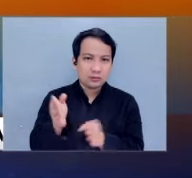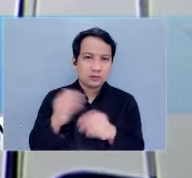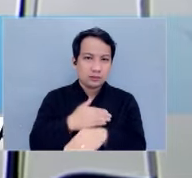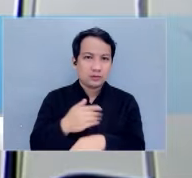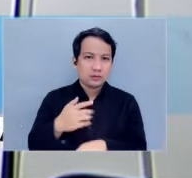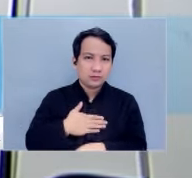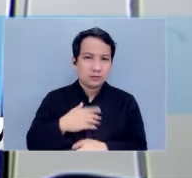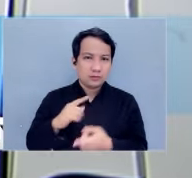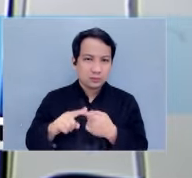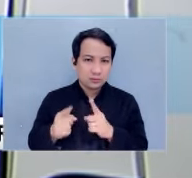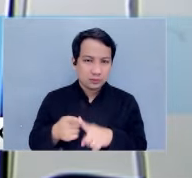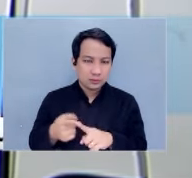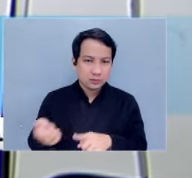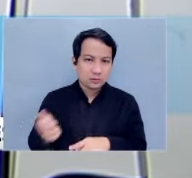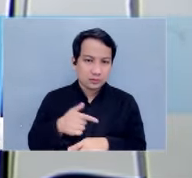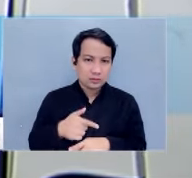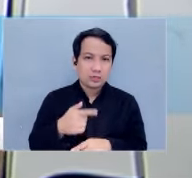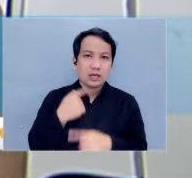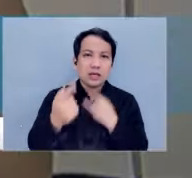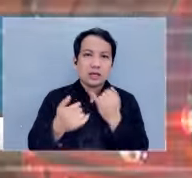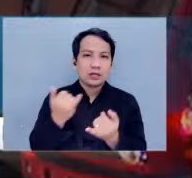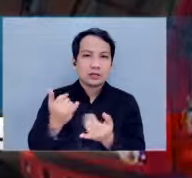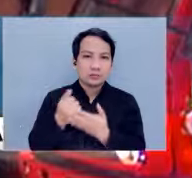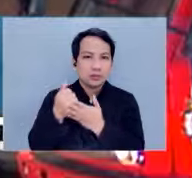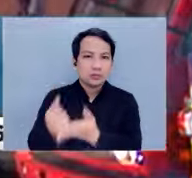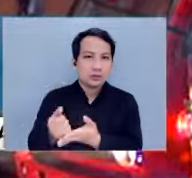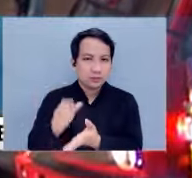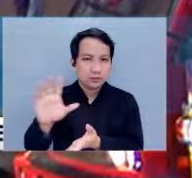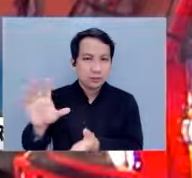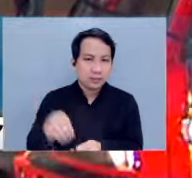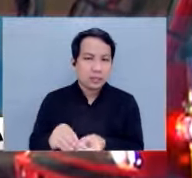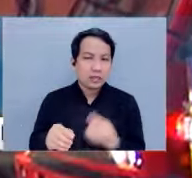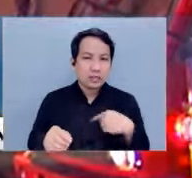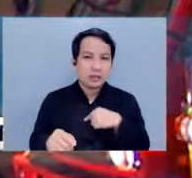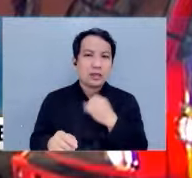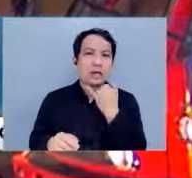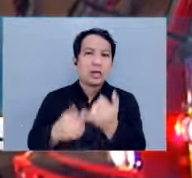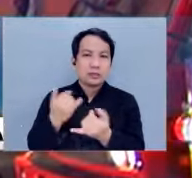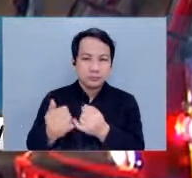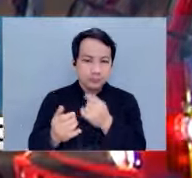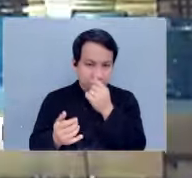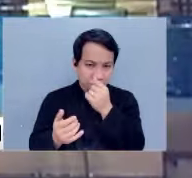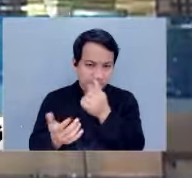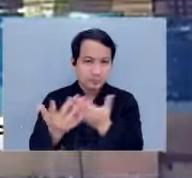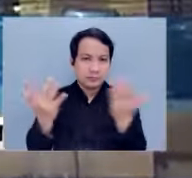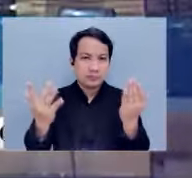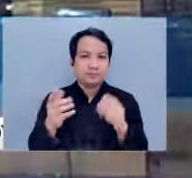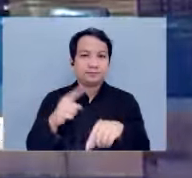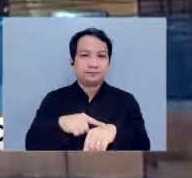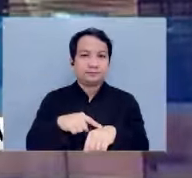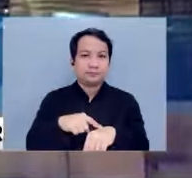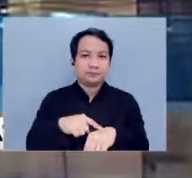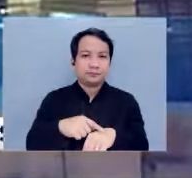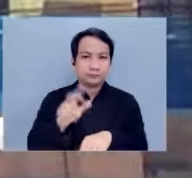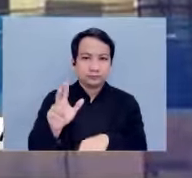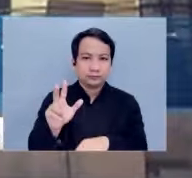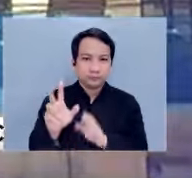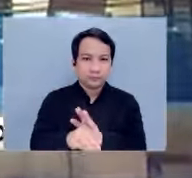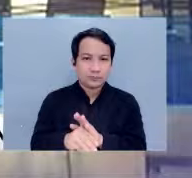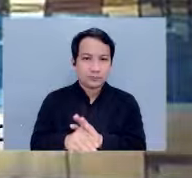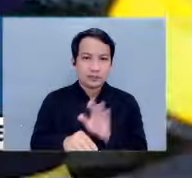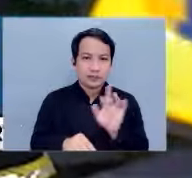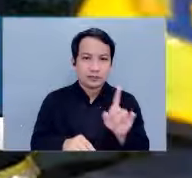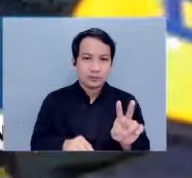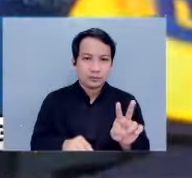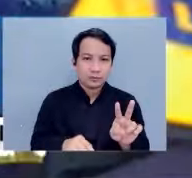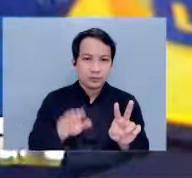at saka sumigaw na po, humingi kami ng tulong. Naapula rin ang sunog makalipas ang kalahating oras, pasado alas 2 ng madaling